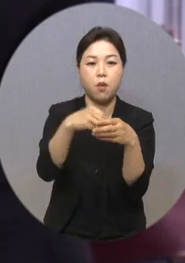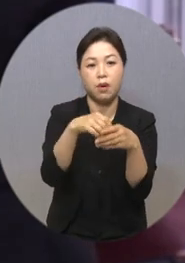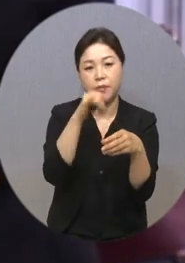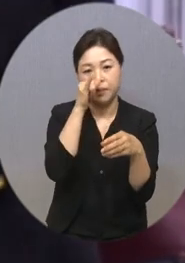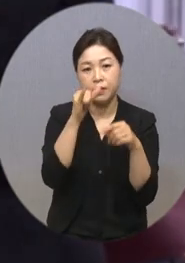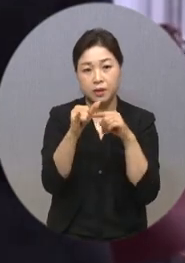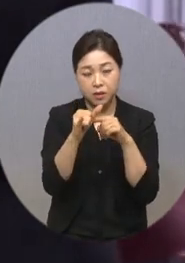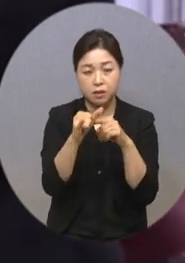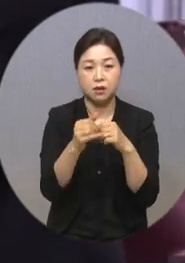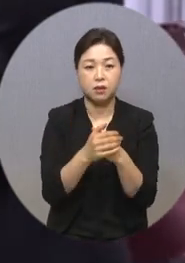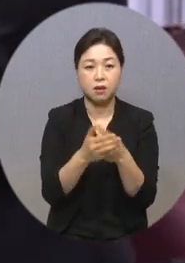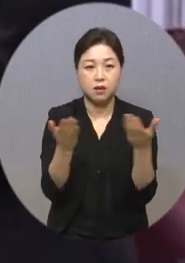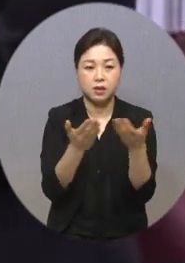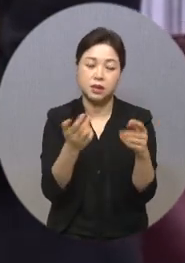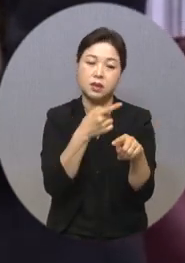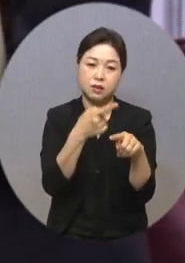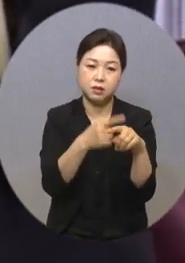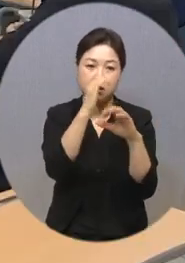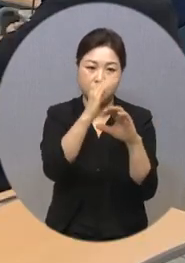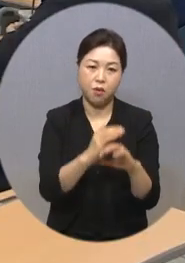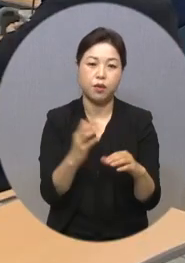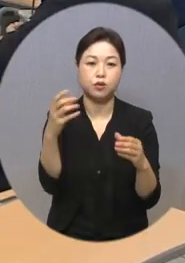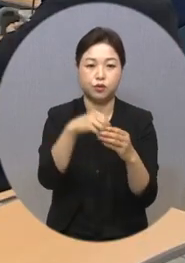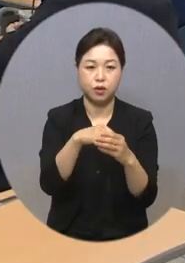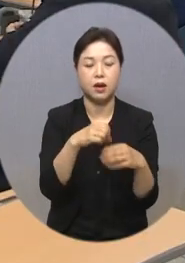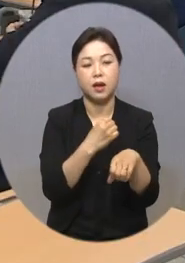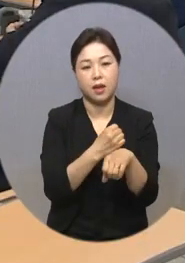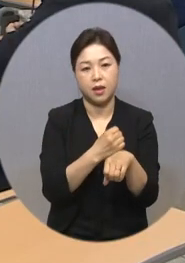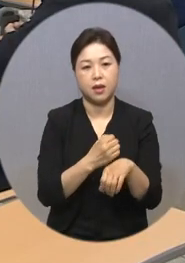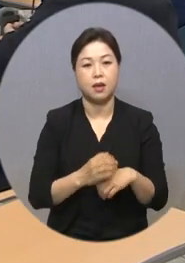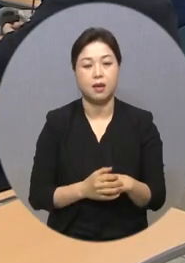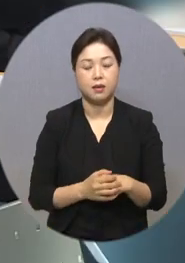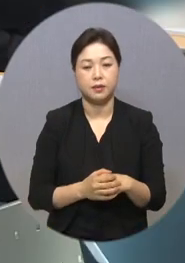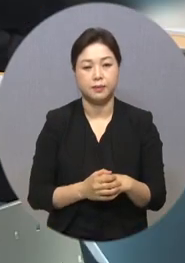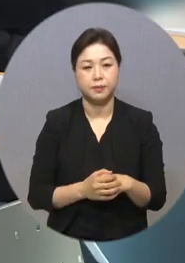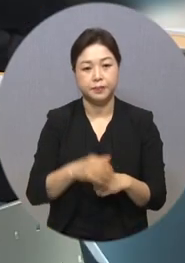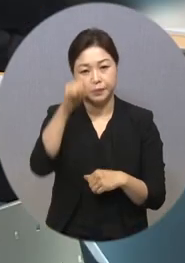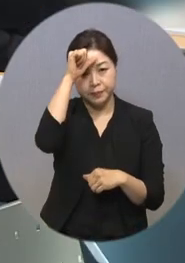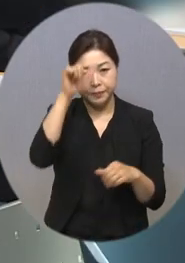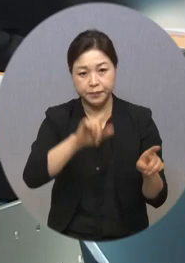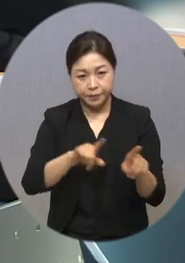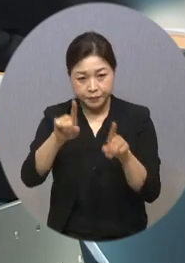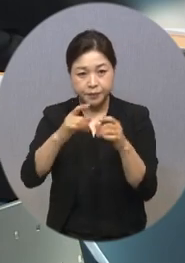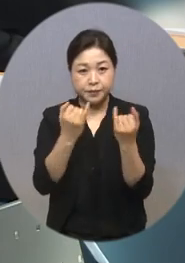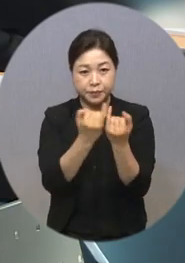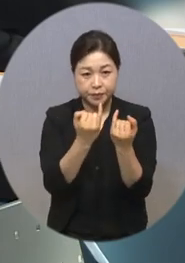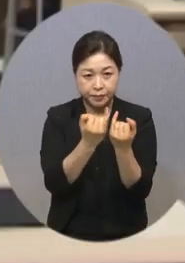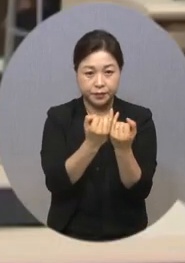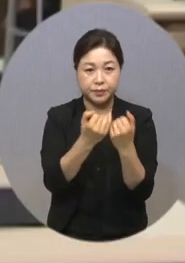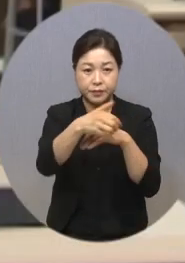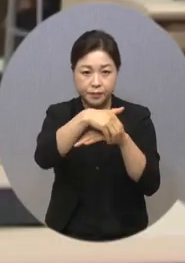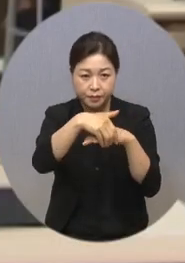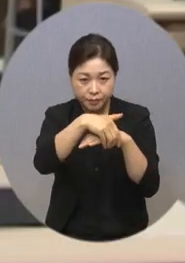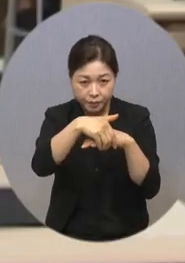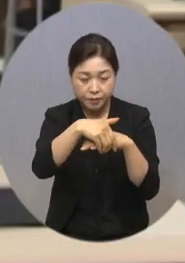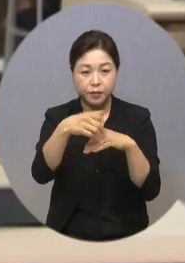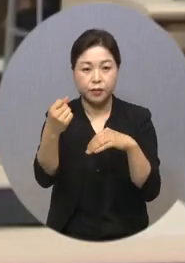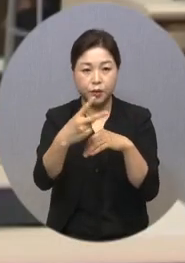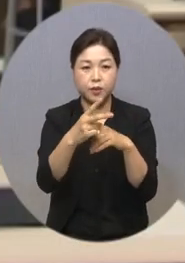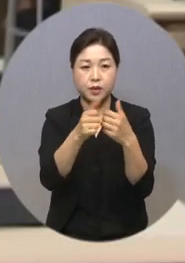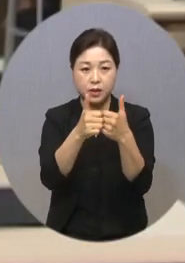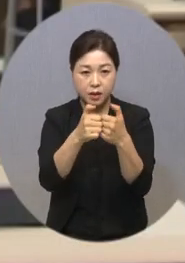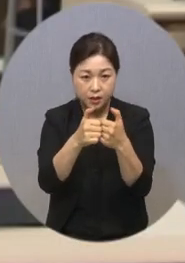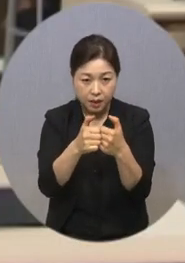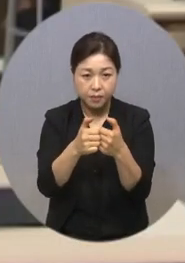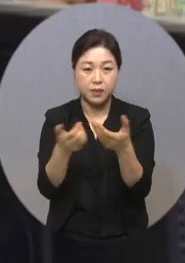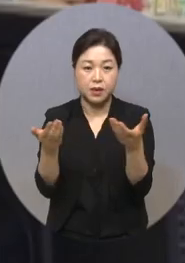경력단절 사유의 추가했습니다 또한 생애주기별 여성 경력 설계 및 개발 상담 경력단절